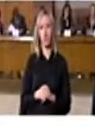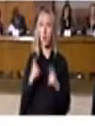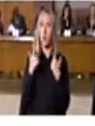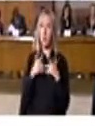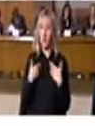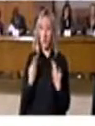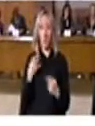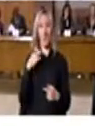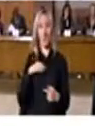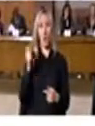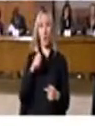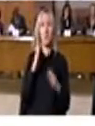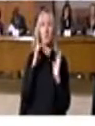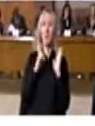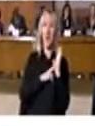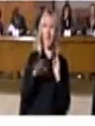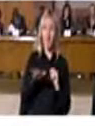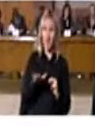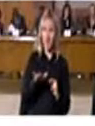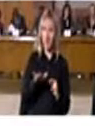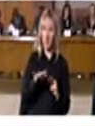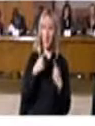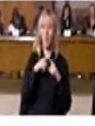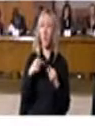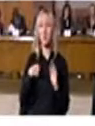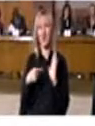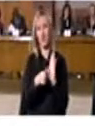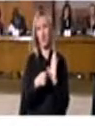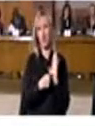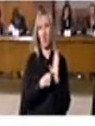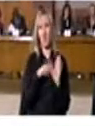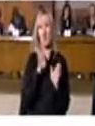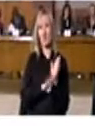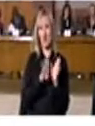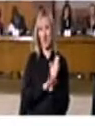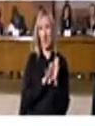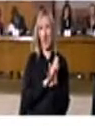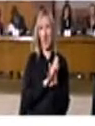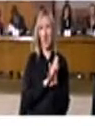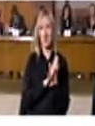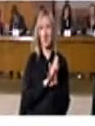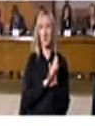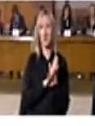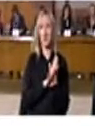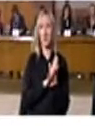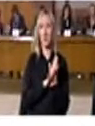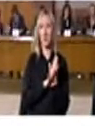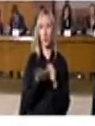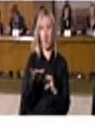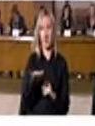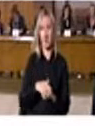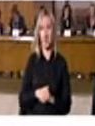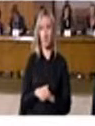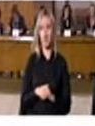kao predsjednica odbora za prava deteta posebno ukažem na diskriminaciju sa kojom se sreću najmlađi članovi našeg